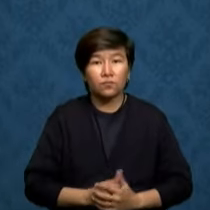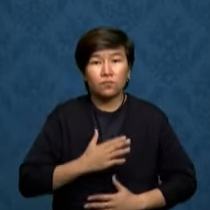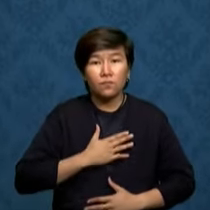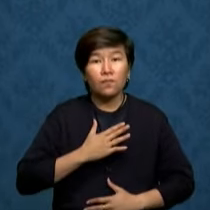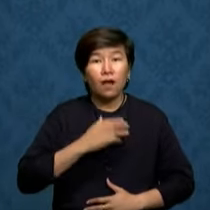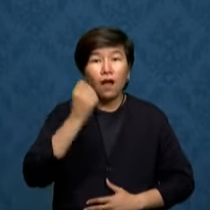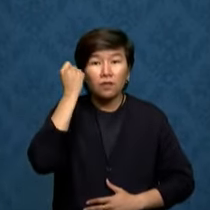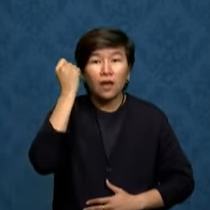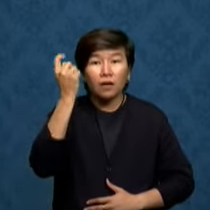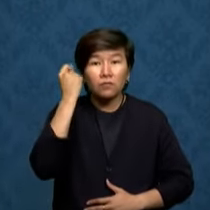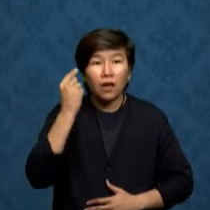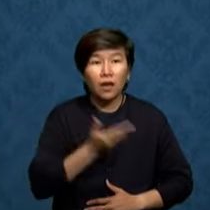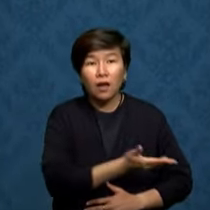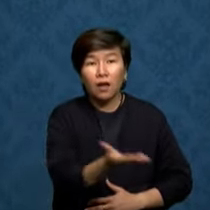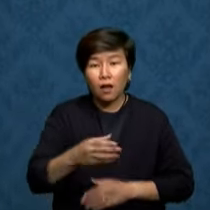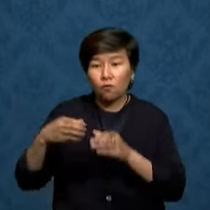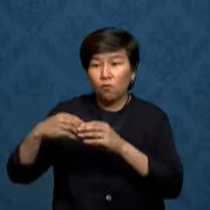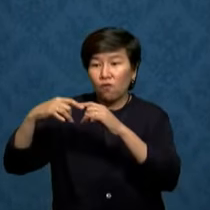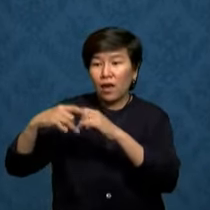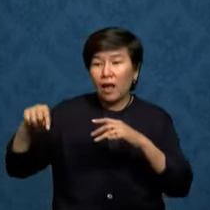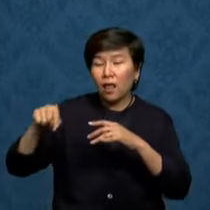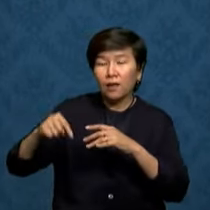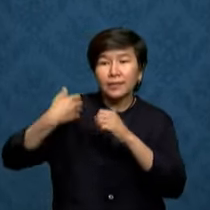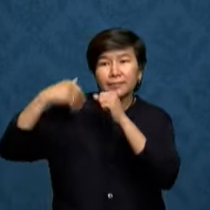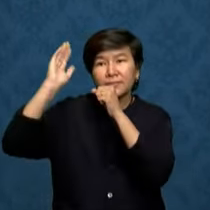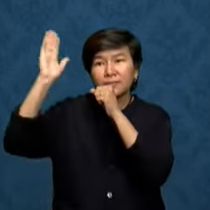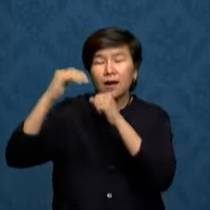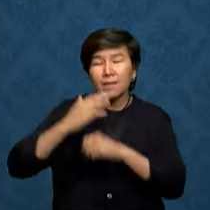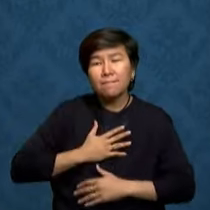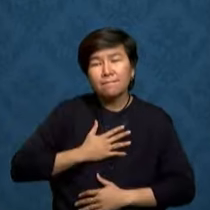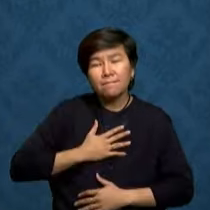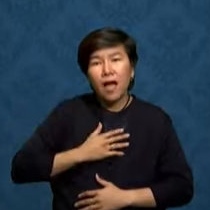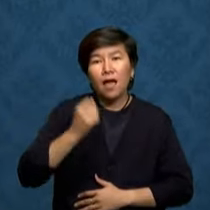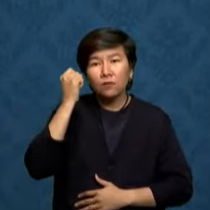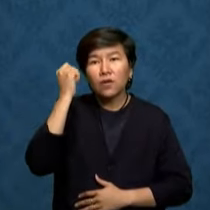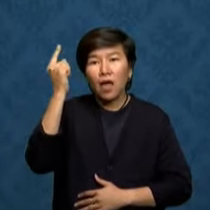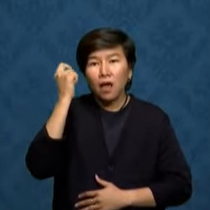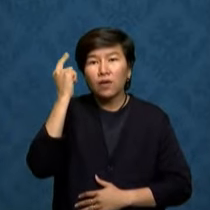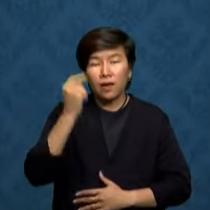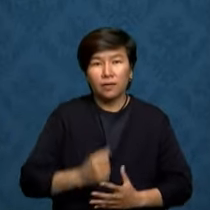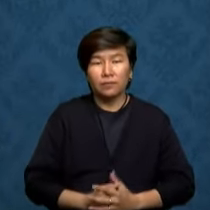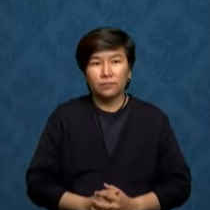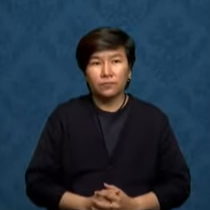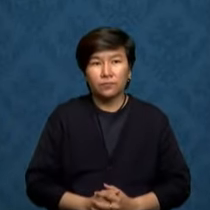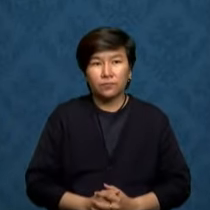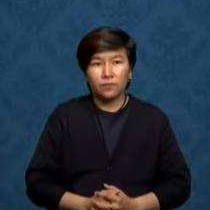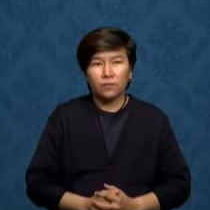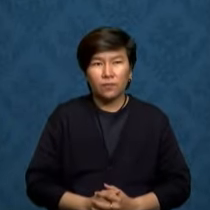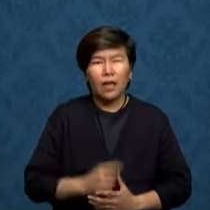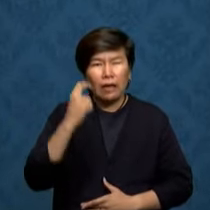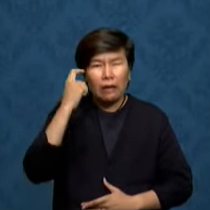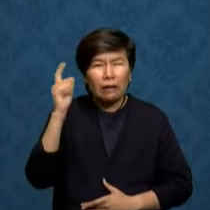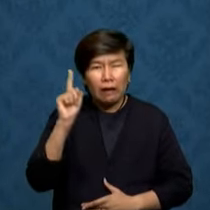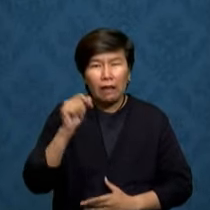ทั้งนั้นแหละครับที่เพื่อนสมาชิกพรรคฝ่ายค้านอภิปายมาเนี่ยผมเข้าใจหมดนะครับนะครับแต่ผมคิดว่ามันมีผล